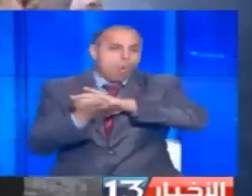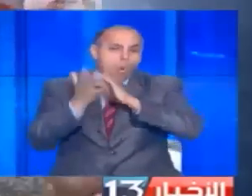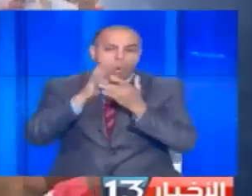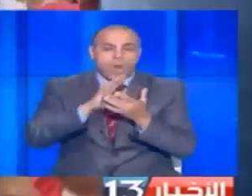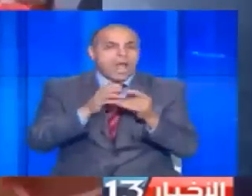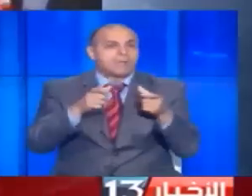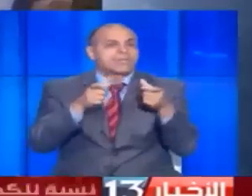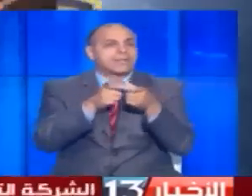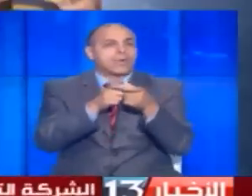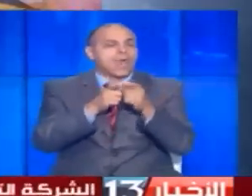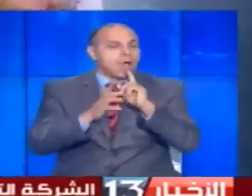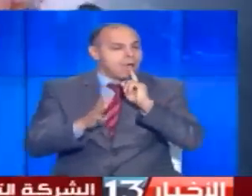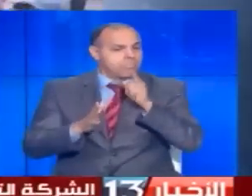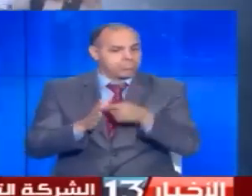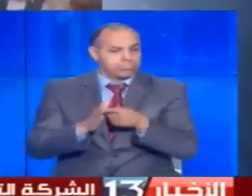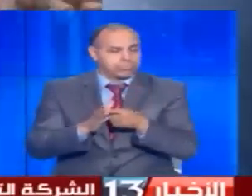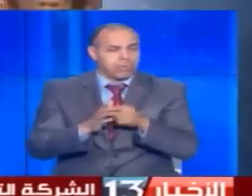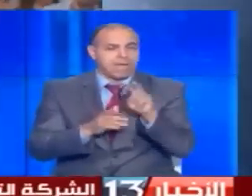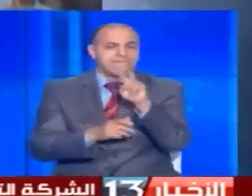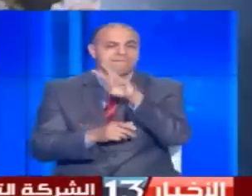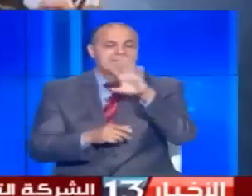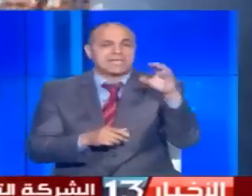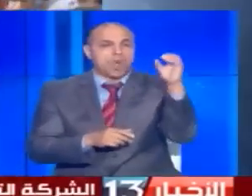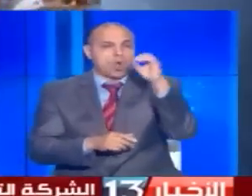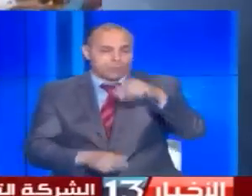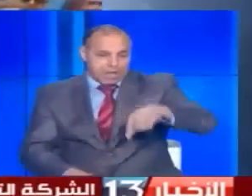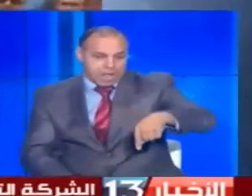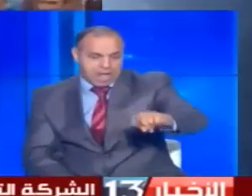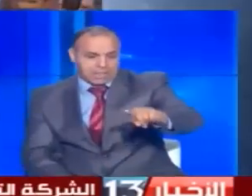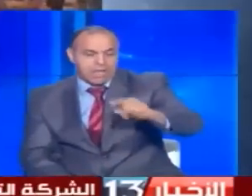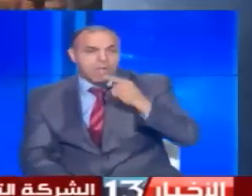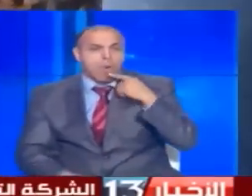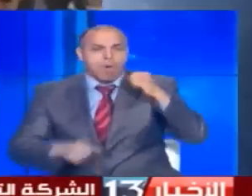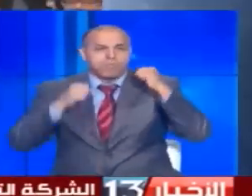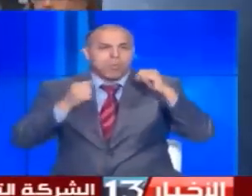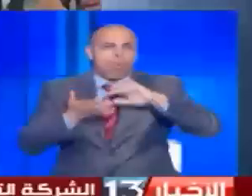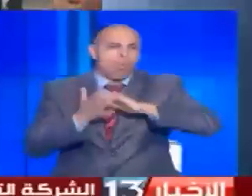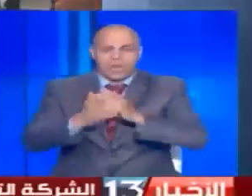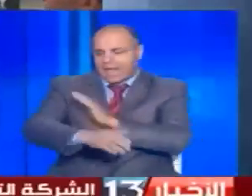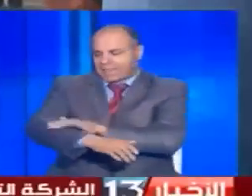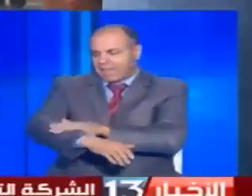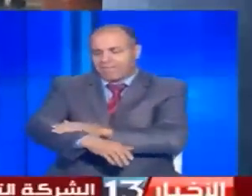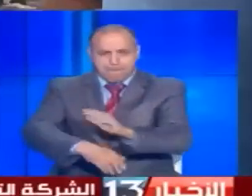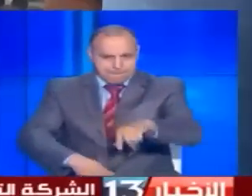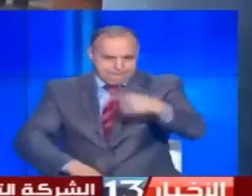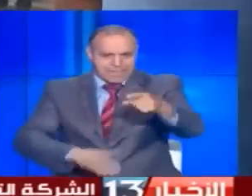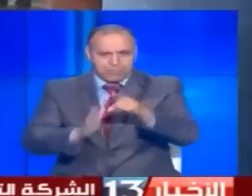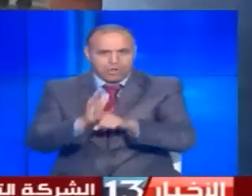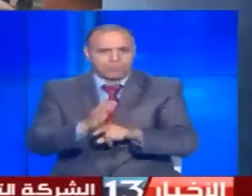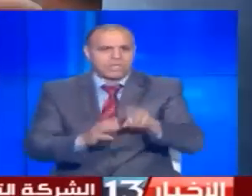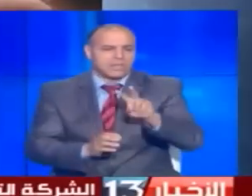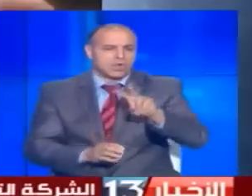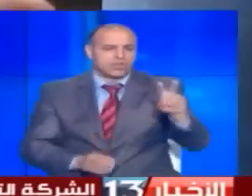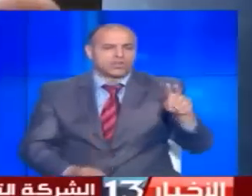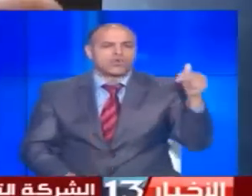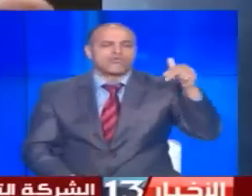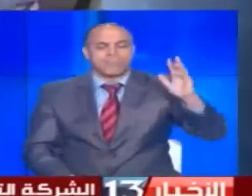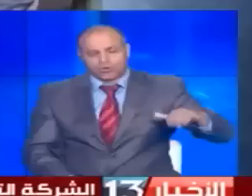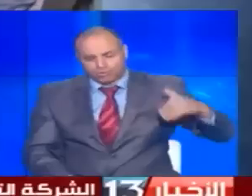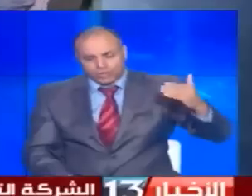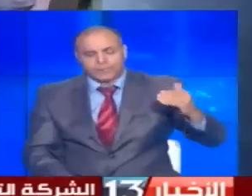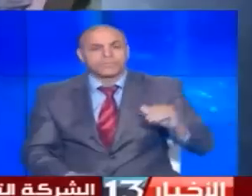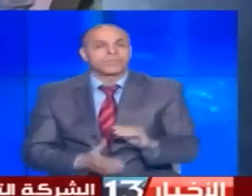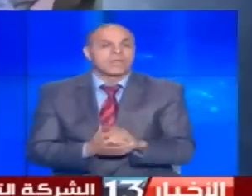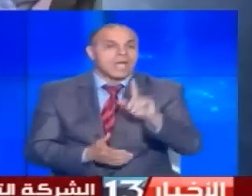العام المقرر تنفيذه في 24 من هذا الشهر، والإضراب في الوظيفة العمومية المبرمج في 22 من نوفمبر